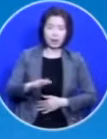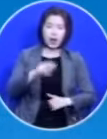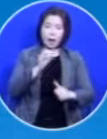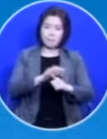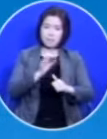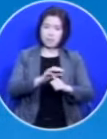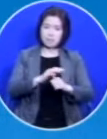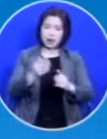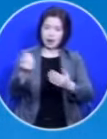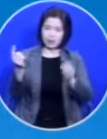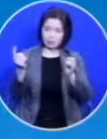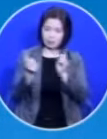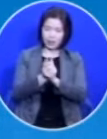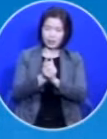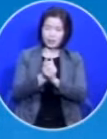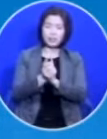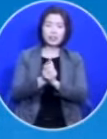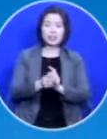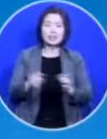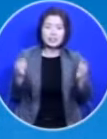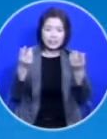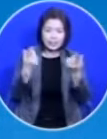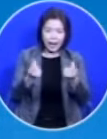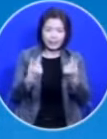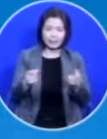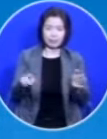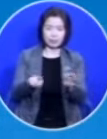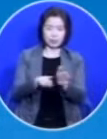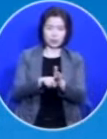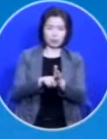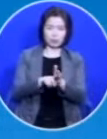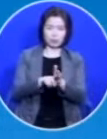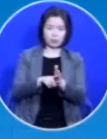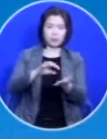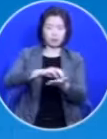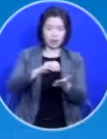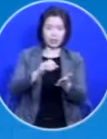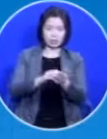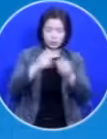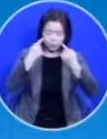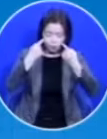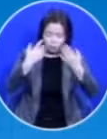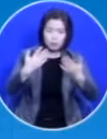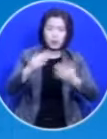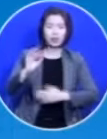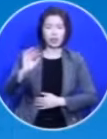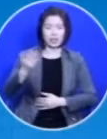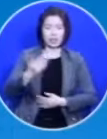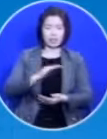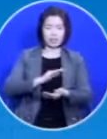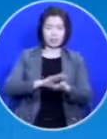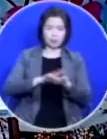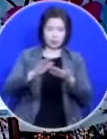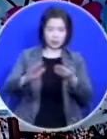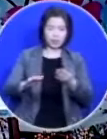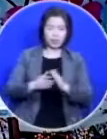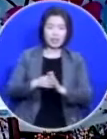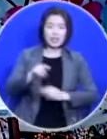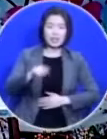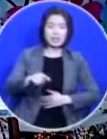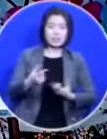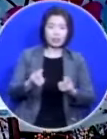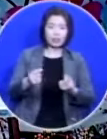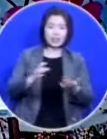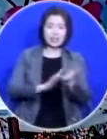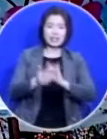나라의 선교사와 같은 믿음으로 사는 것만큼은 분명해야 하겠습니다 우리가 이렇게 예수를